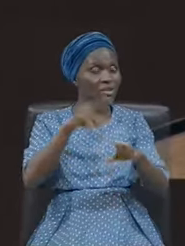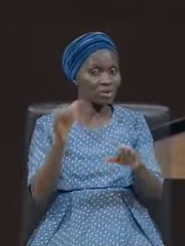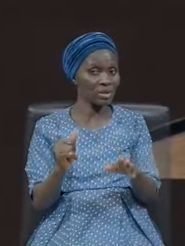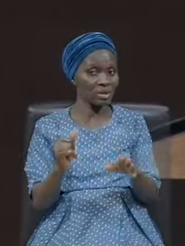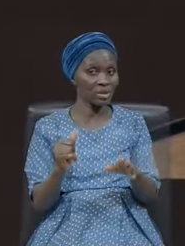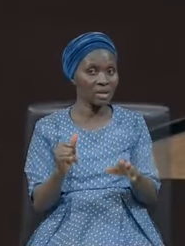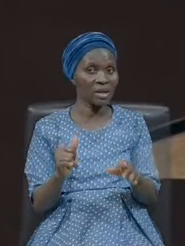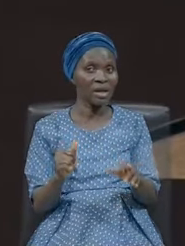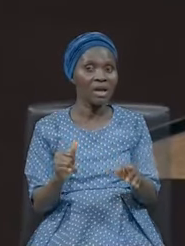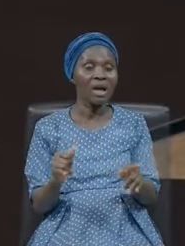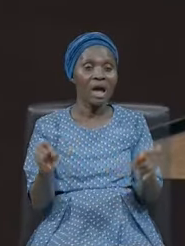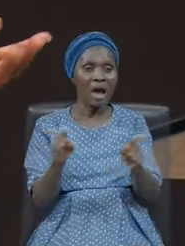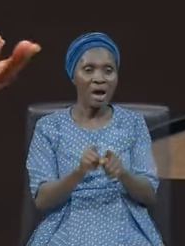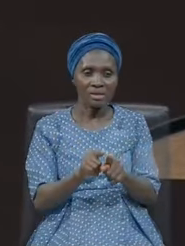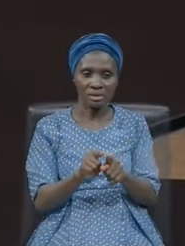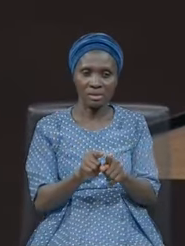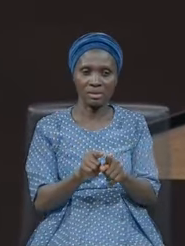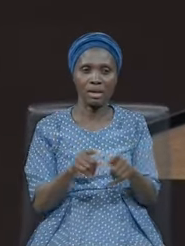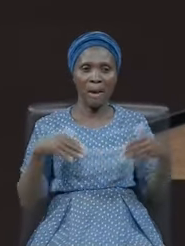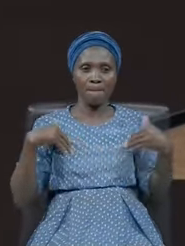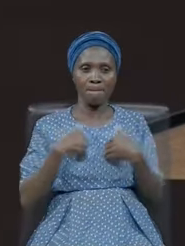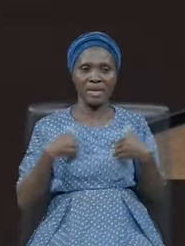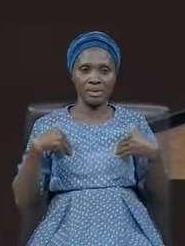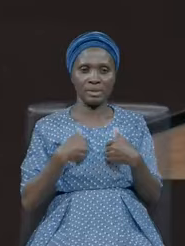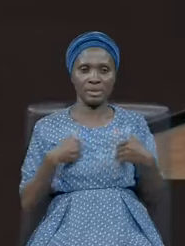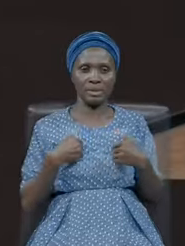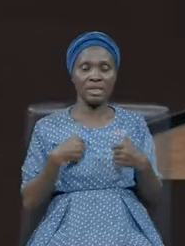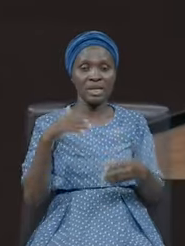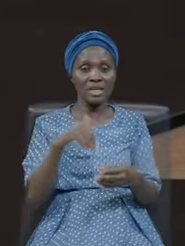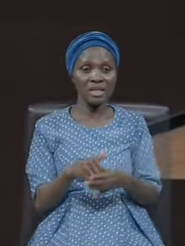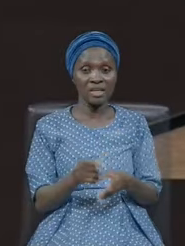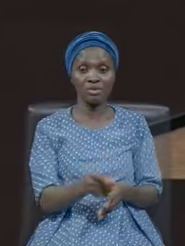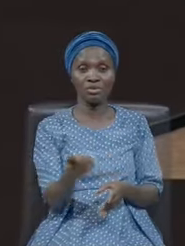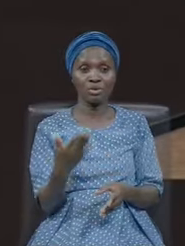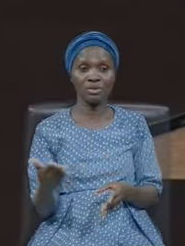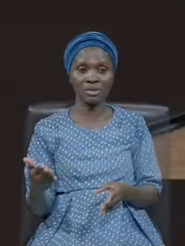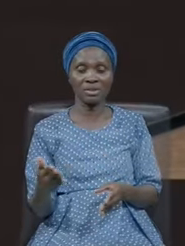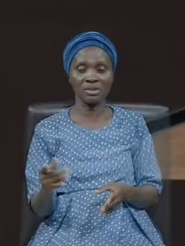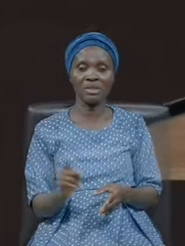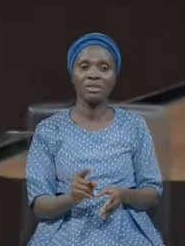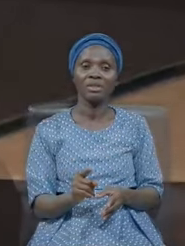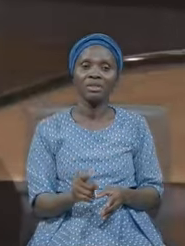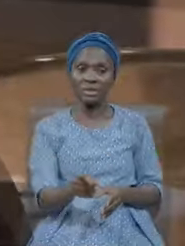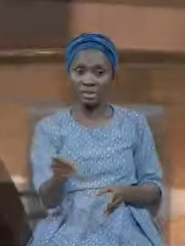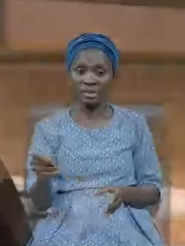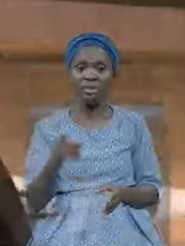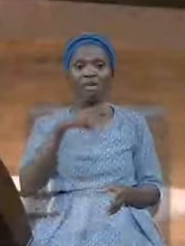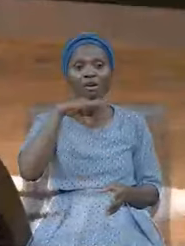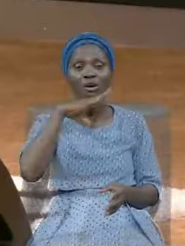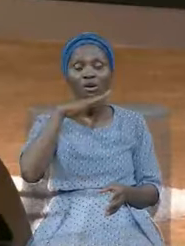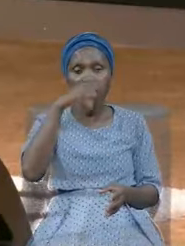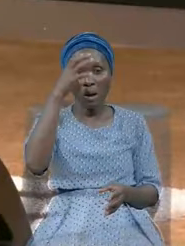connaissent et ils se corrompent dans ceux qui savent naturellement comme les